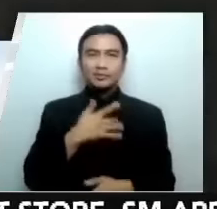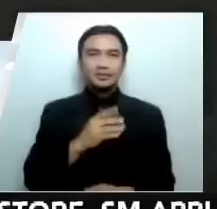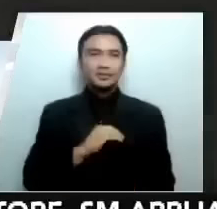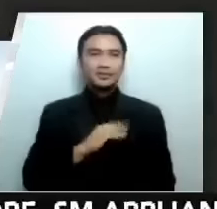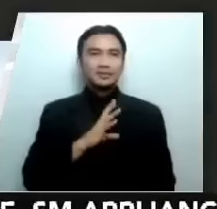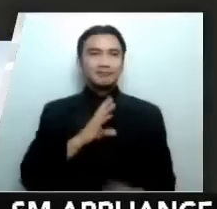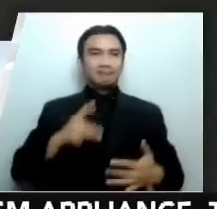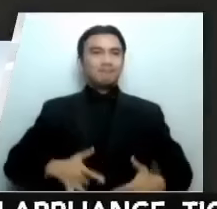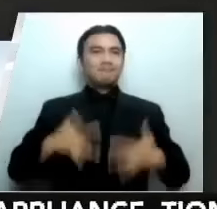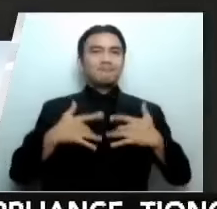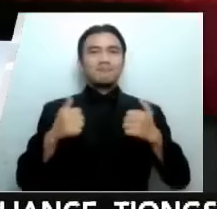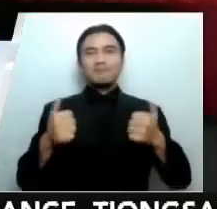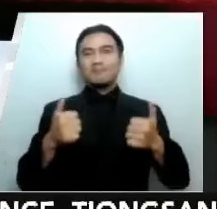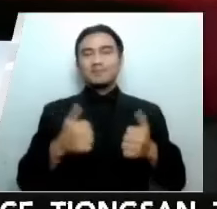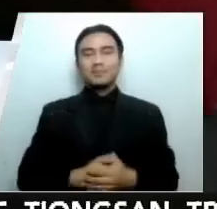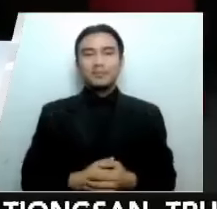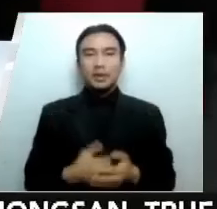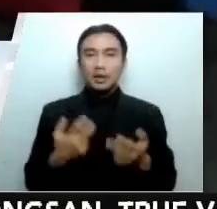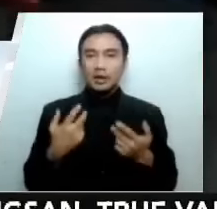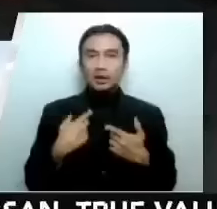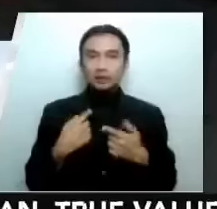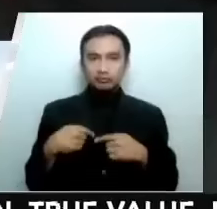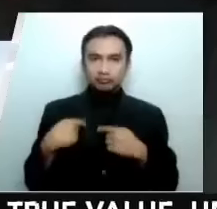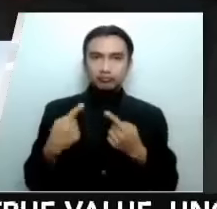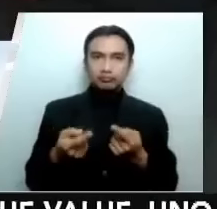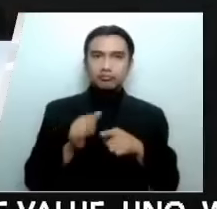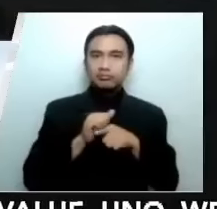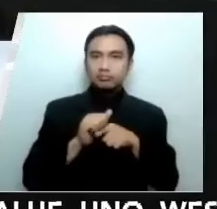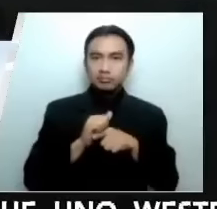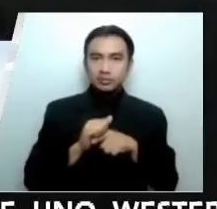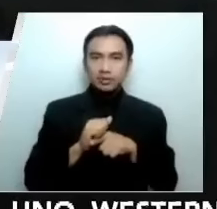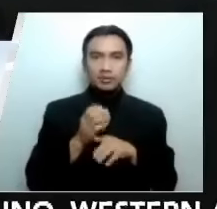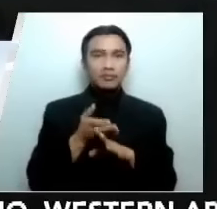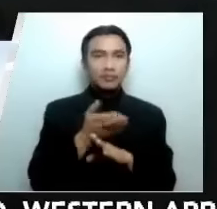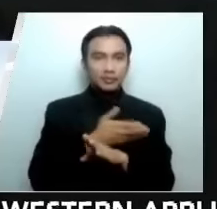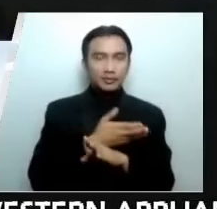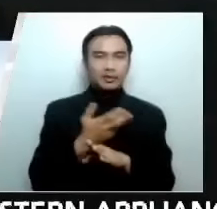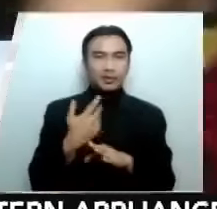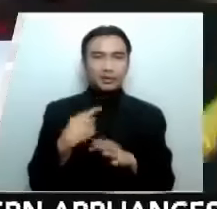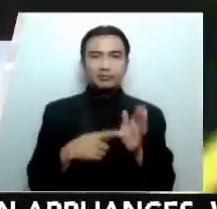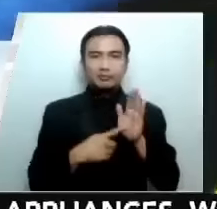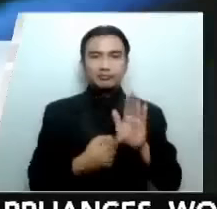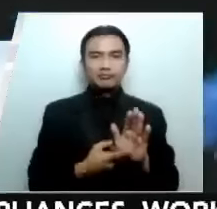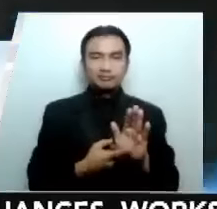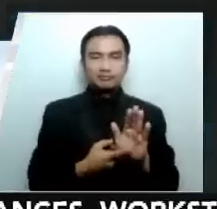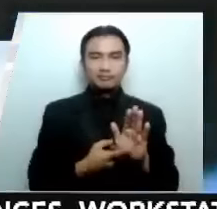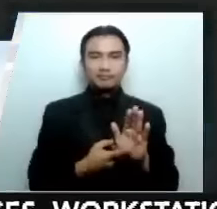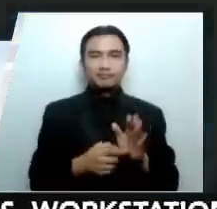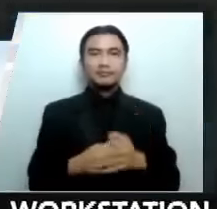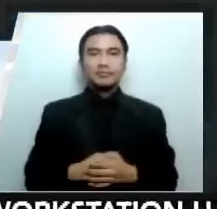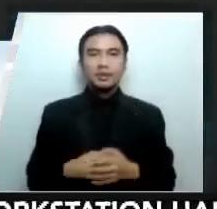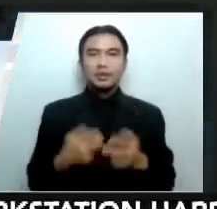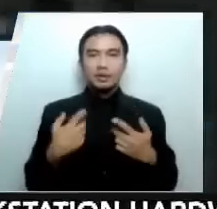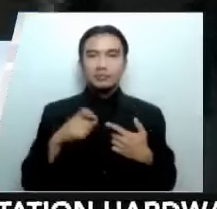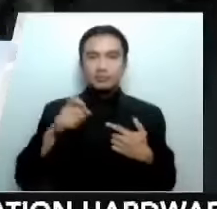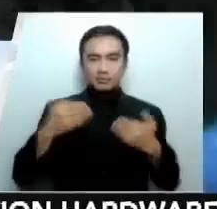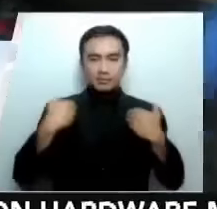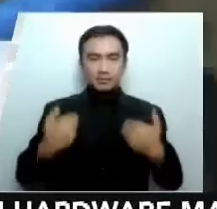Ilang taong training ang binuo nila bago sumabak sa ring. Kailangan talaga na lagi ka mag-training para yung mga katawan mo is ready